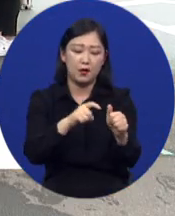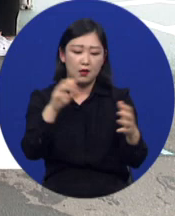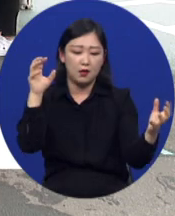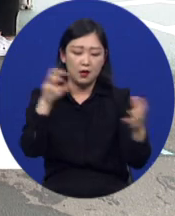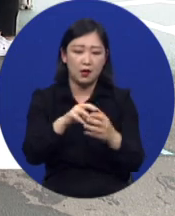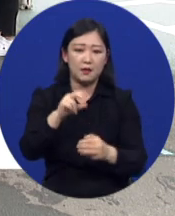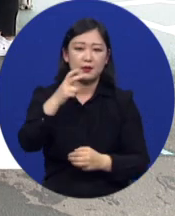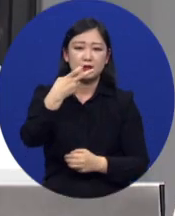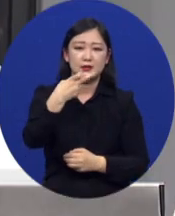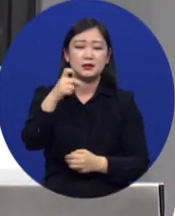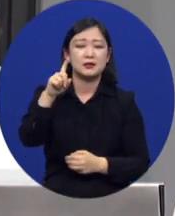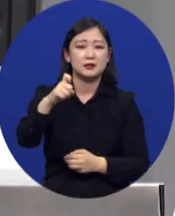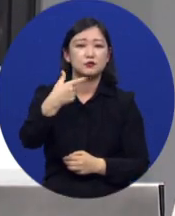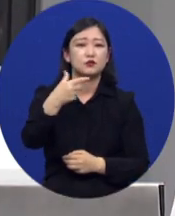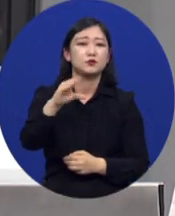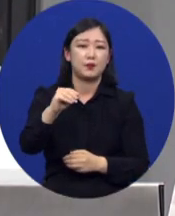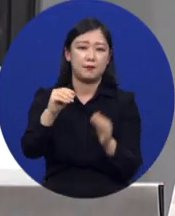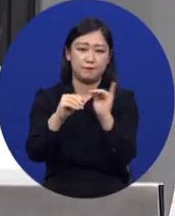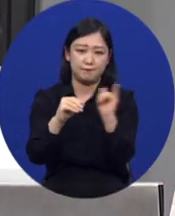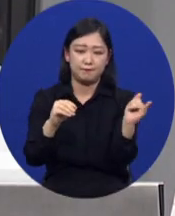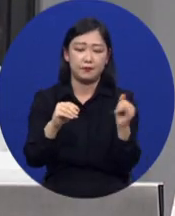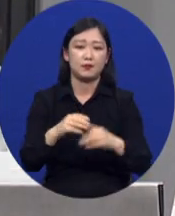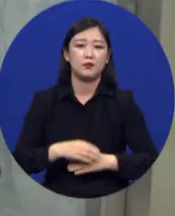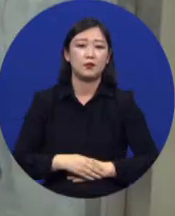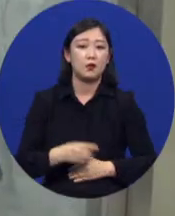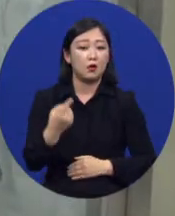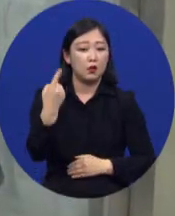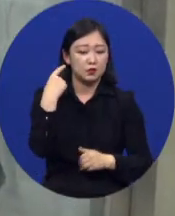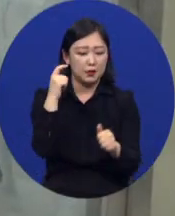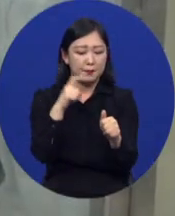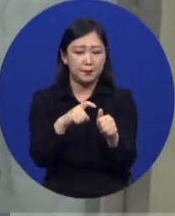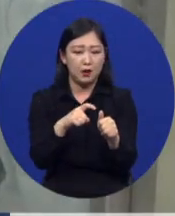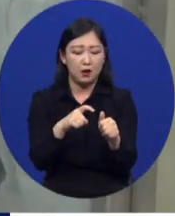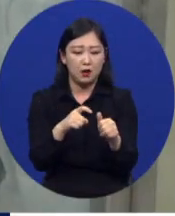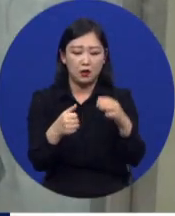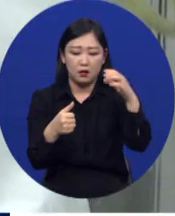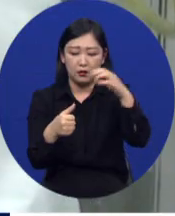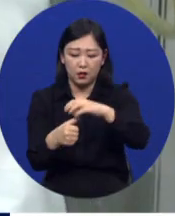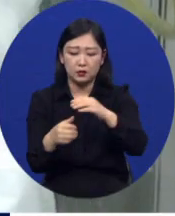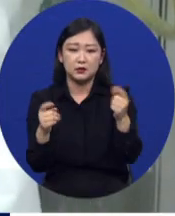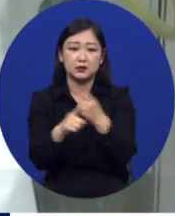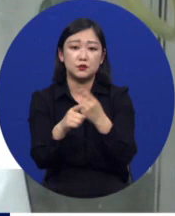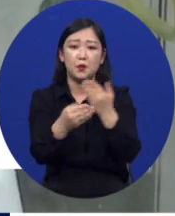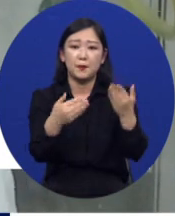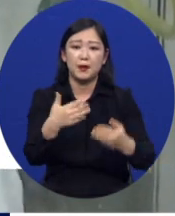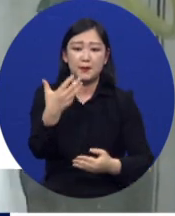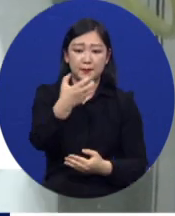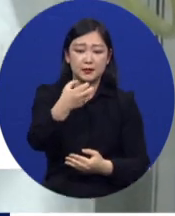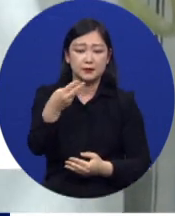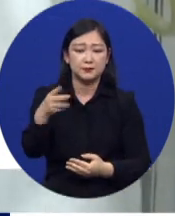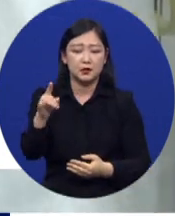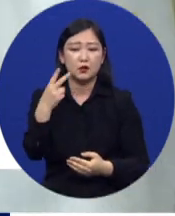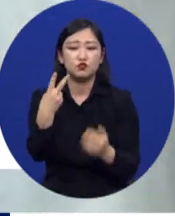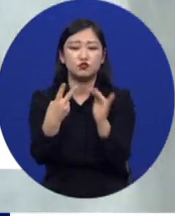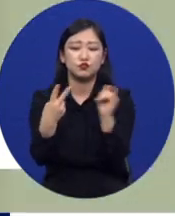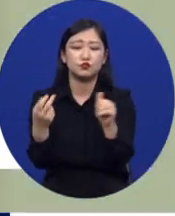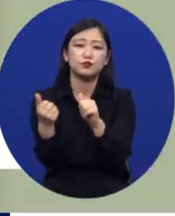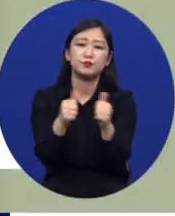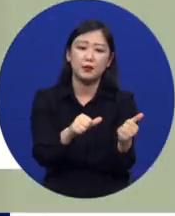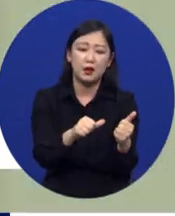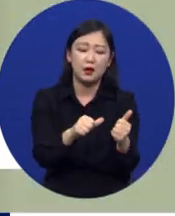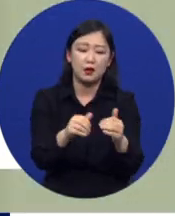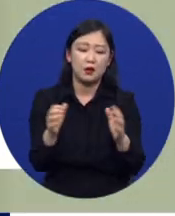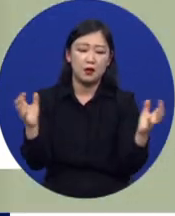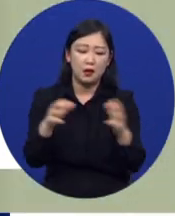확신 자수가 16만 명을 넘어섰습니다 또 어제 확진 판정을 받고 격리 치료를 받던 80대 확 진자 등 2명이 숨져